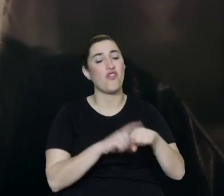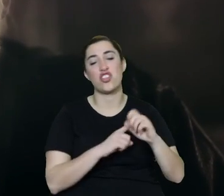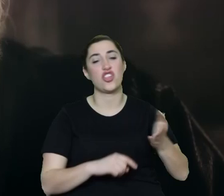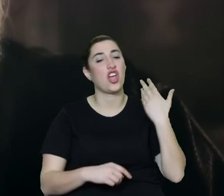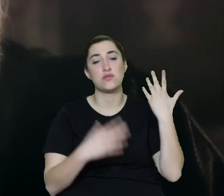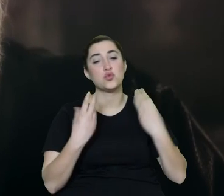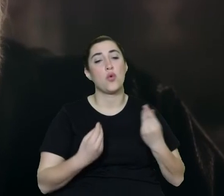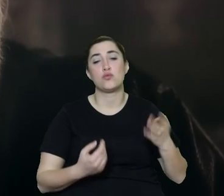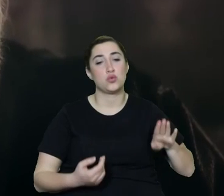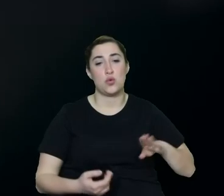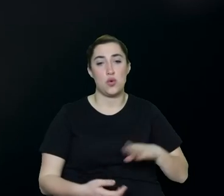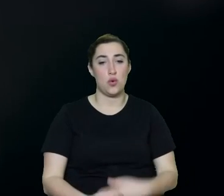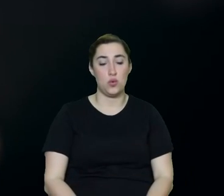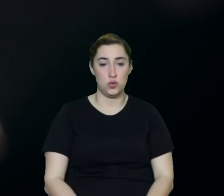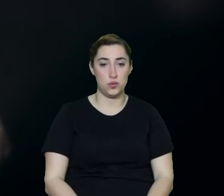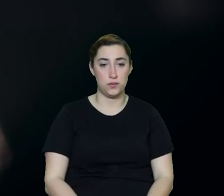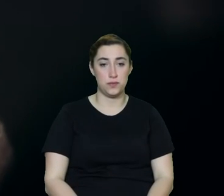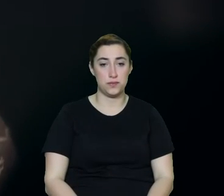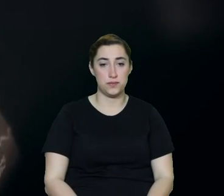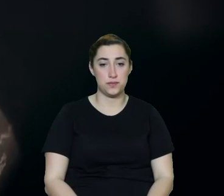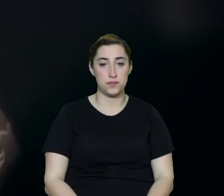vakti geçmiştir artık oğul.